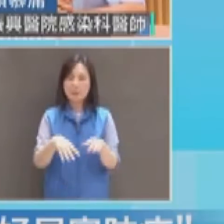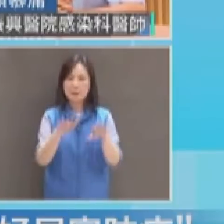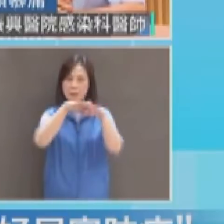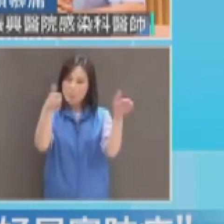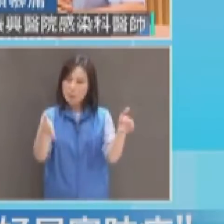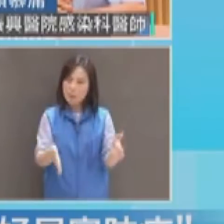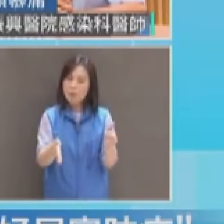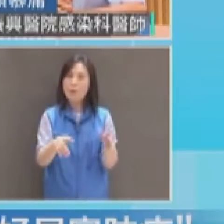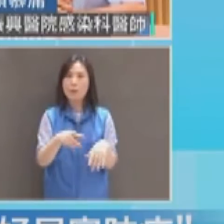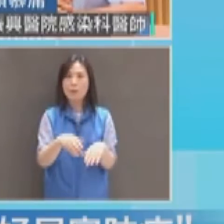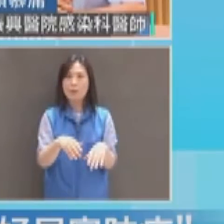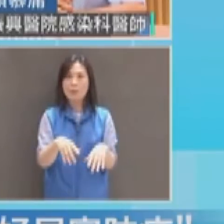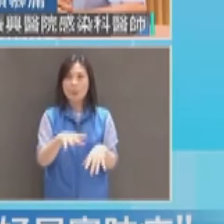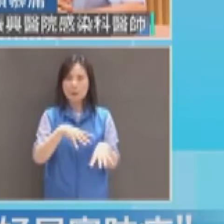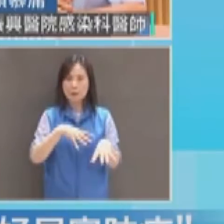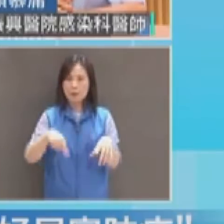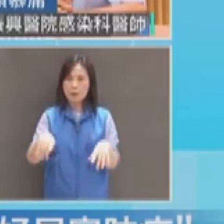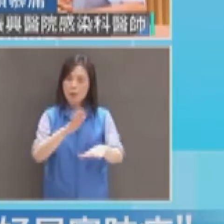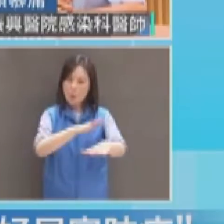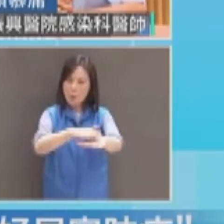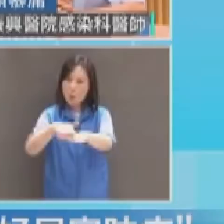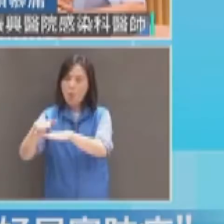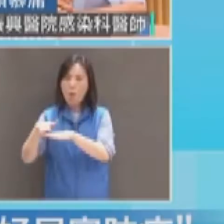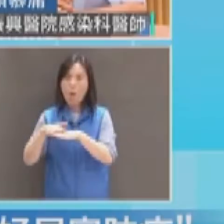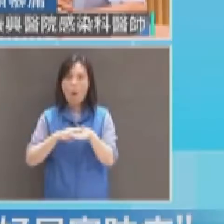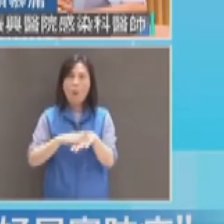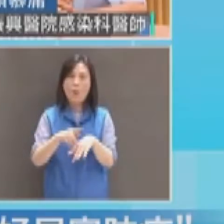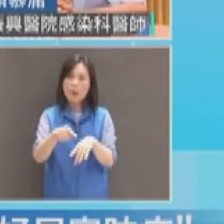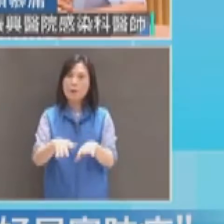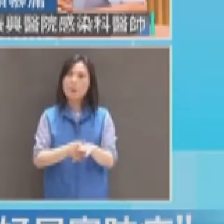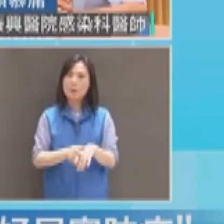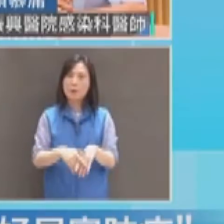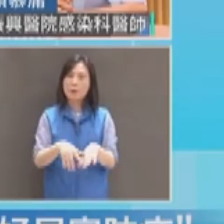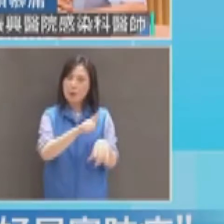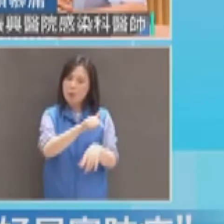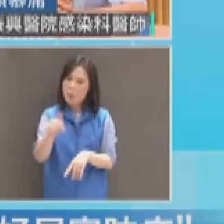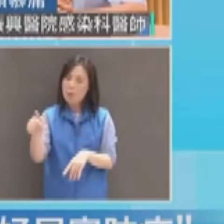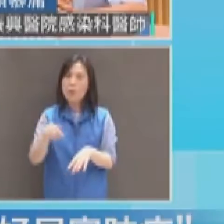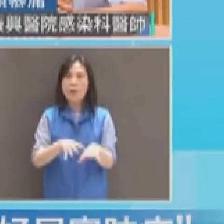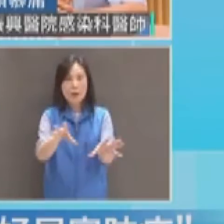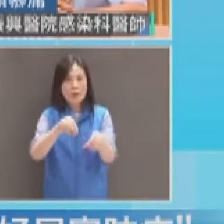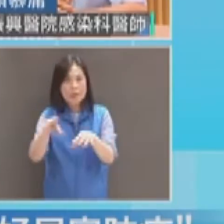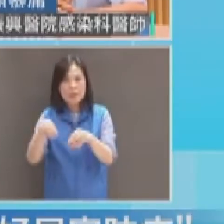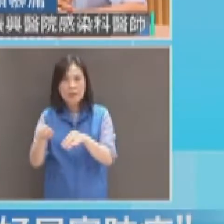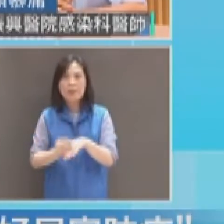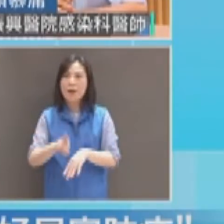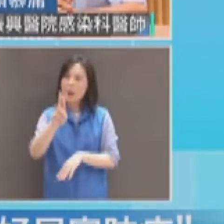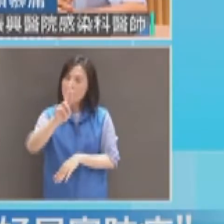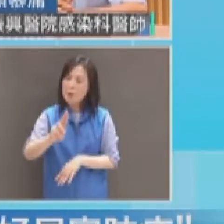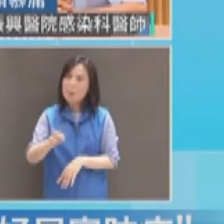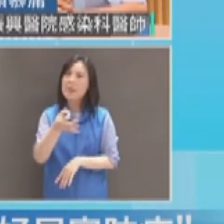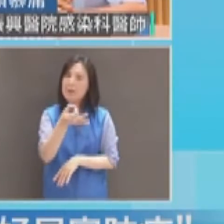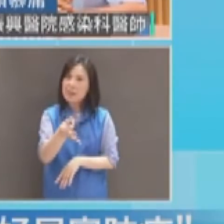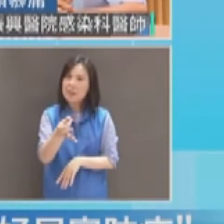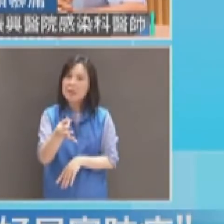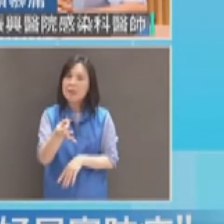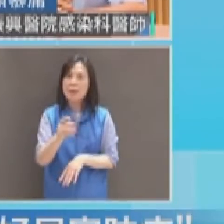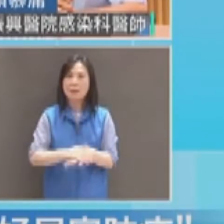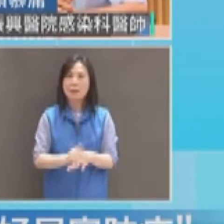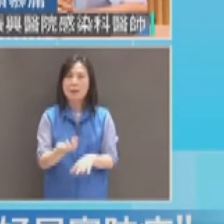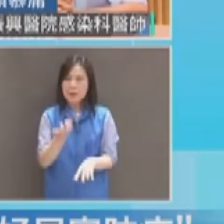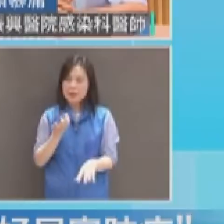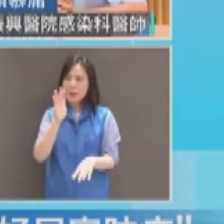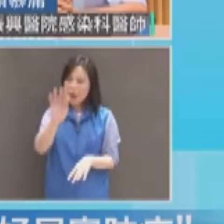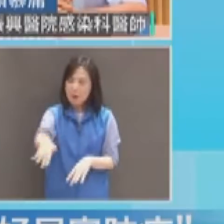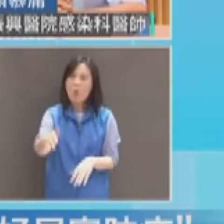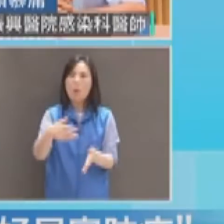等，你在这里所有接触到的公文文件或者零钱或者纸笔，你在接触的前后都采